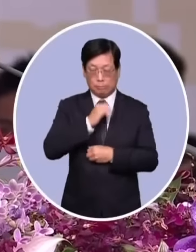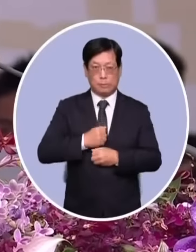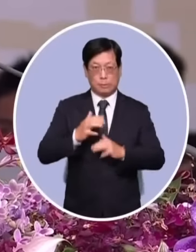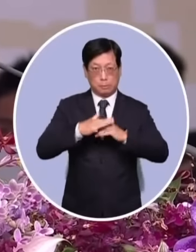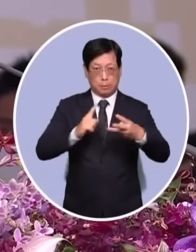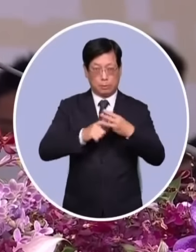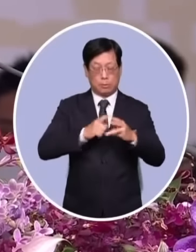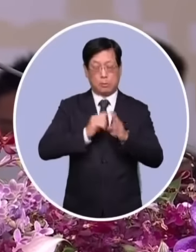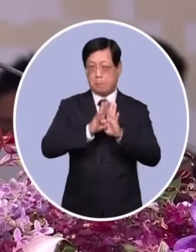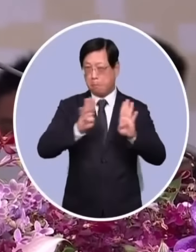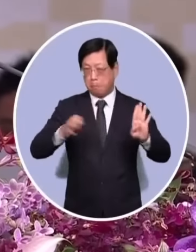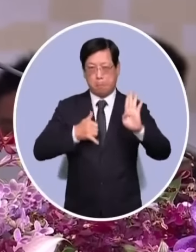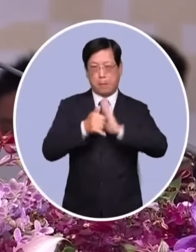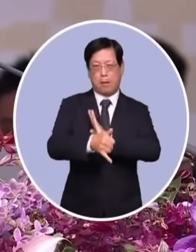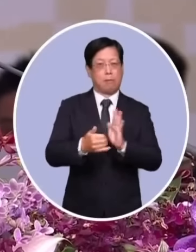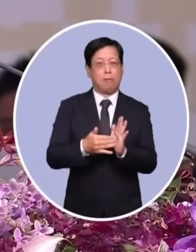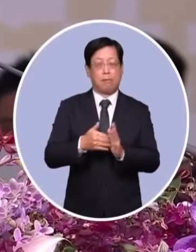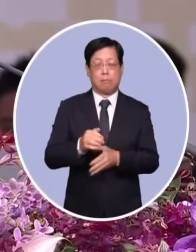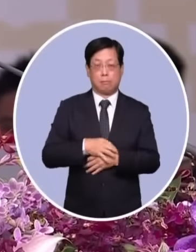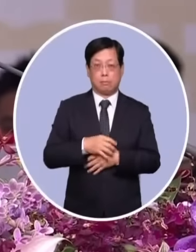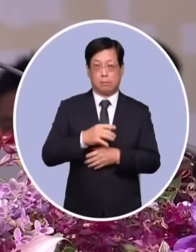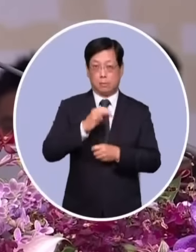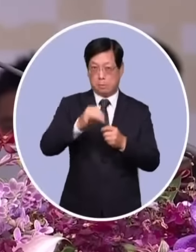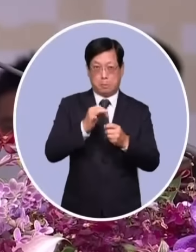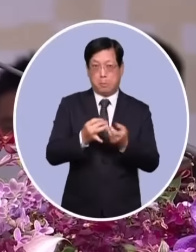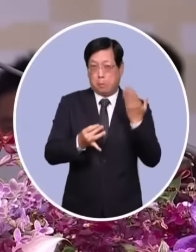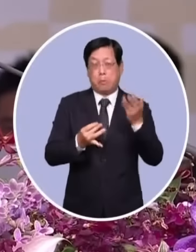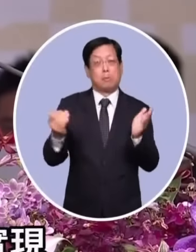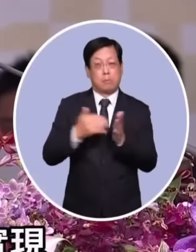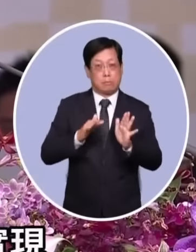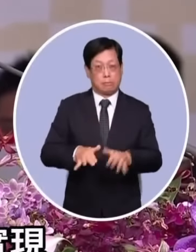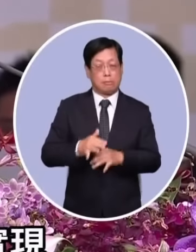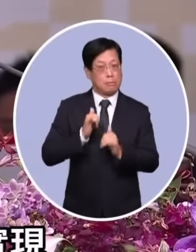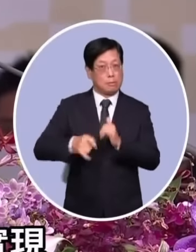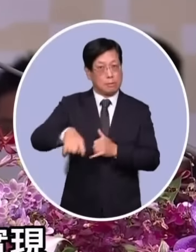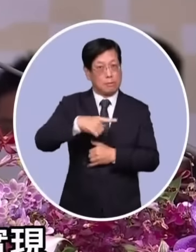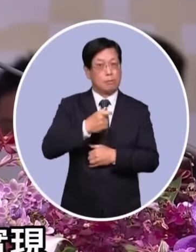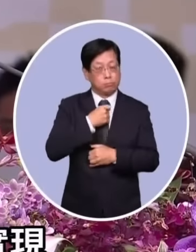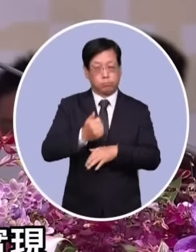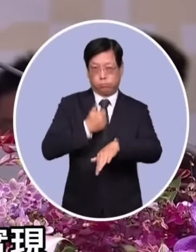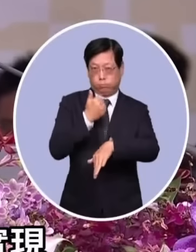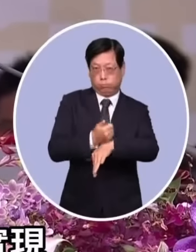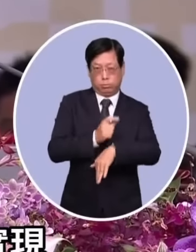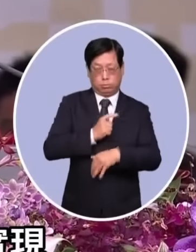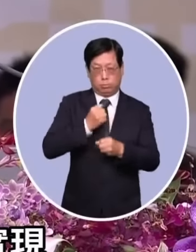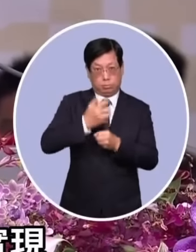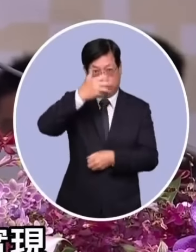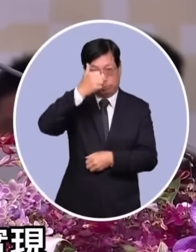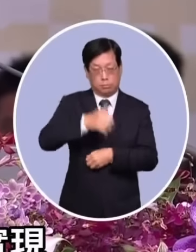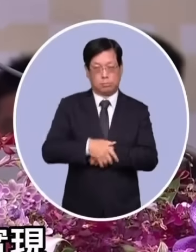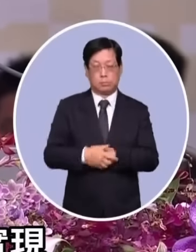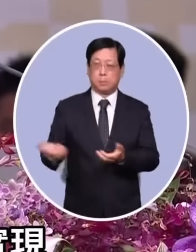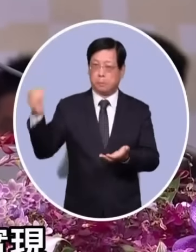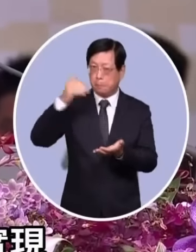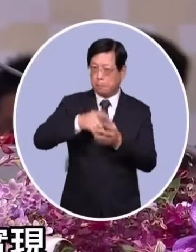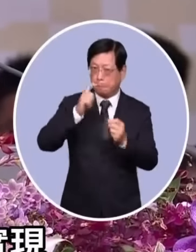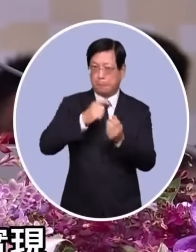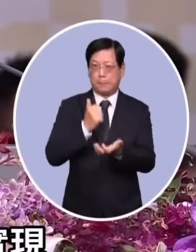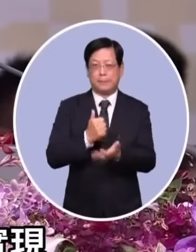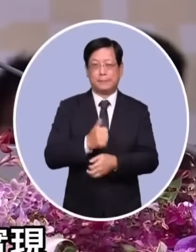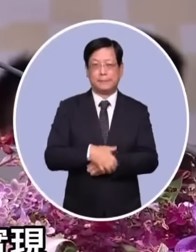主的大门。100多年来，人民想要当家做主的愿望终于